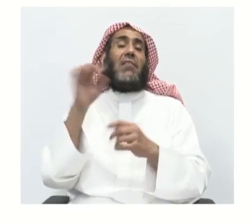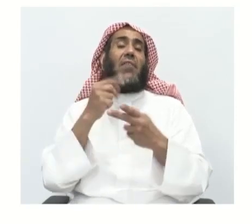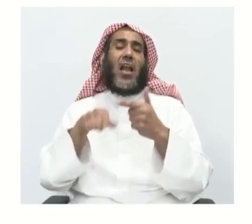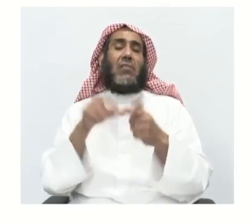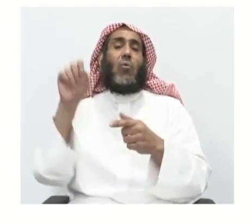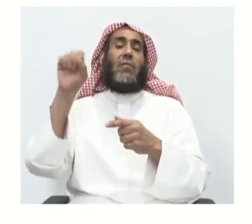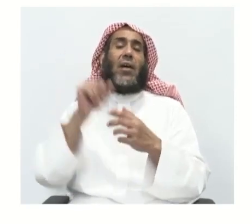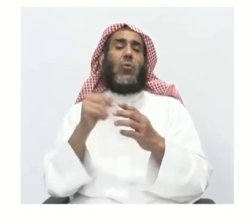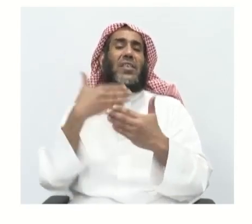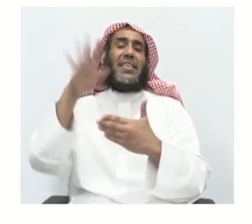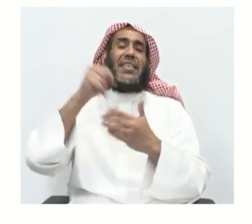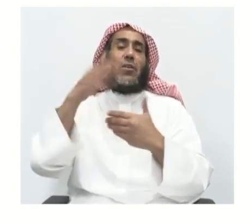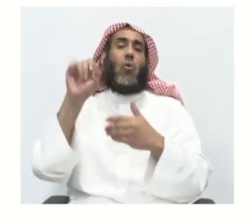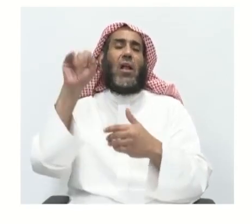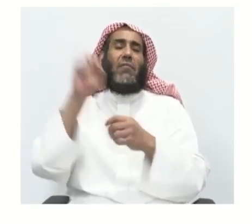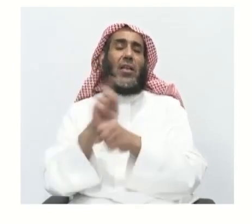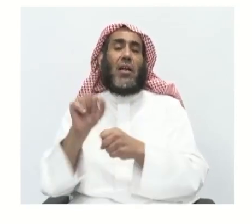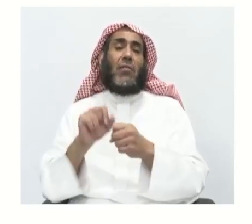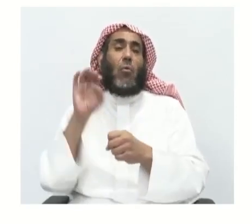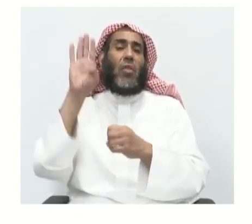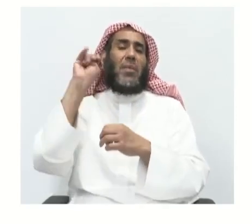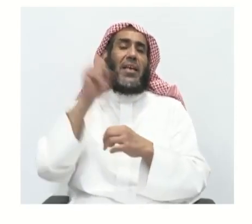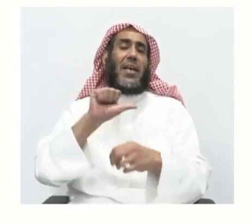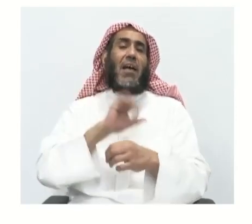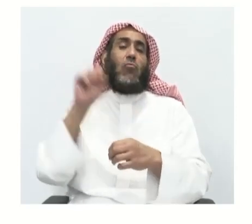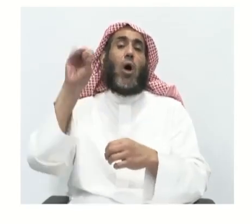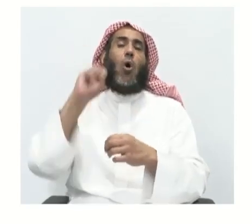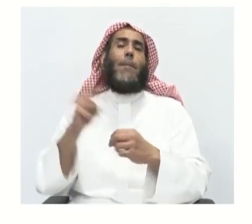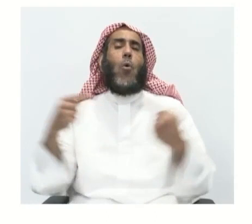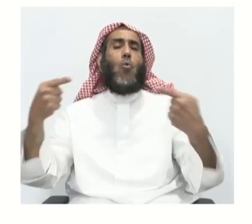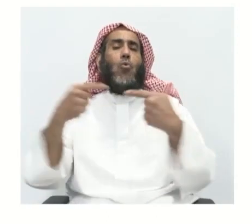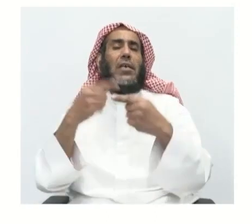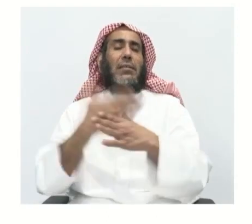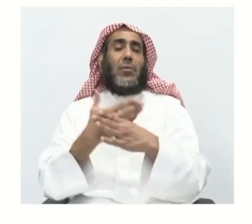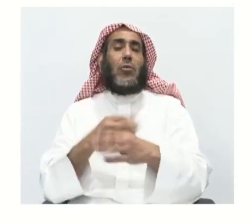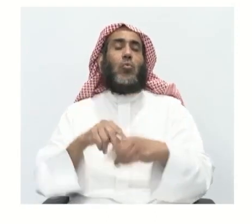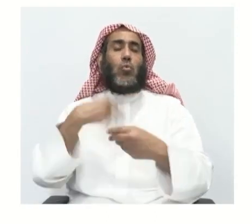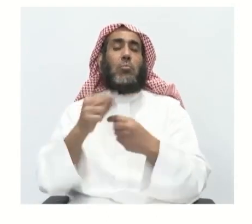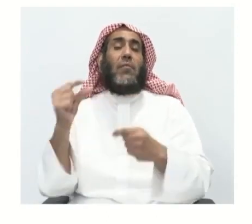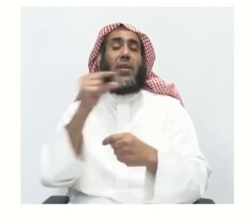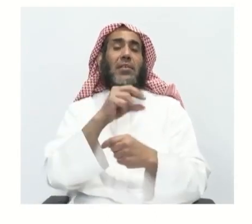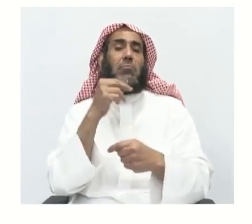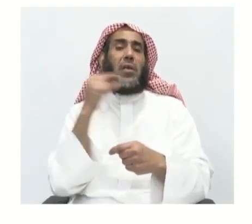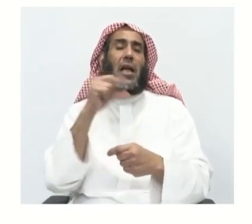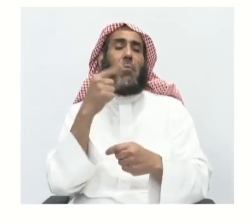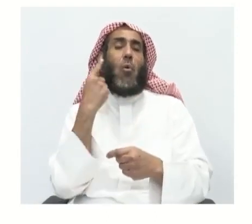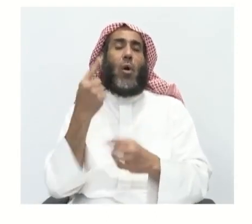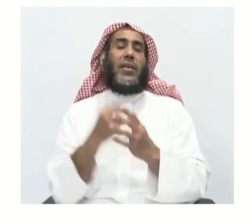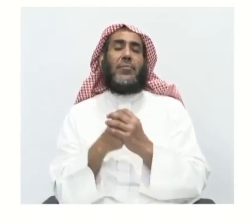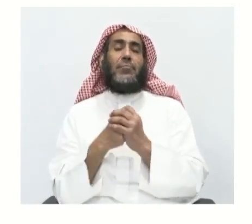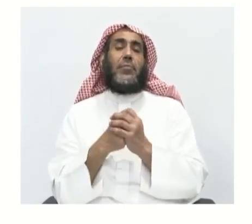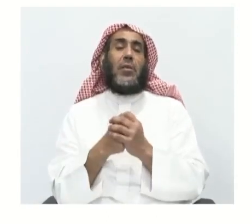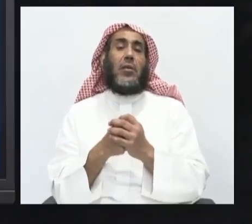وحرف الاستقبال السين والفعل يكفي والضمير كاف والضمير هم هنا وصلت لماذا لتصبح في الرسم كلمه واحده تصبح في الرسم كلمه